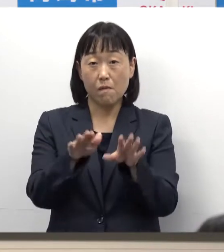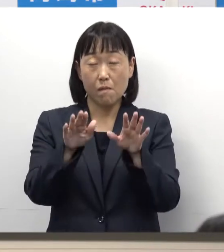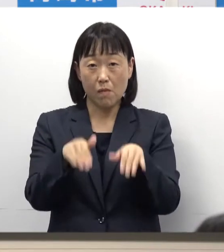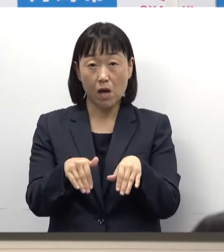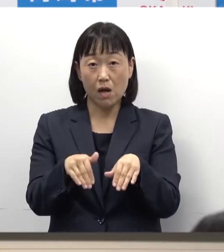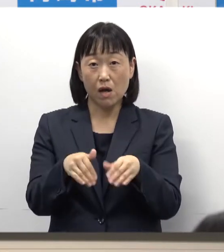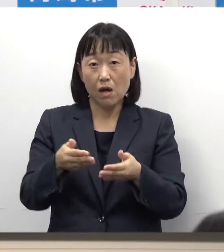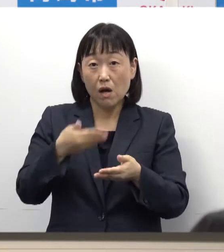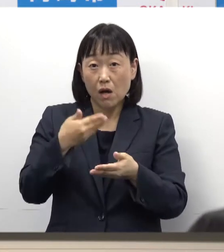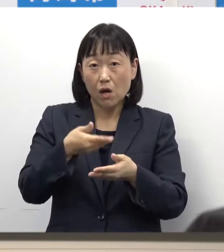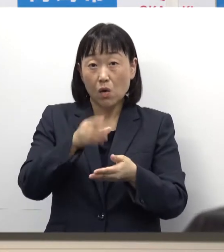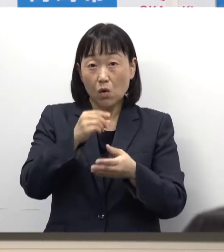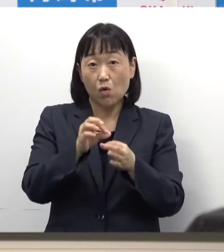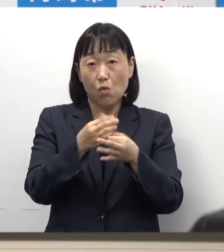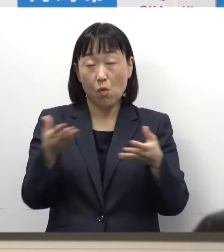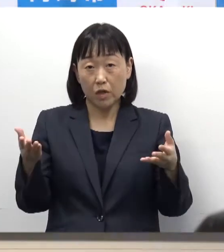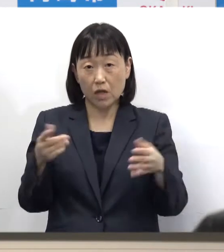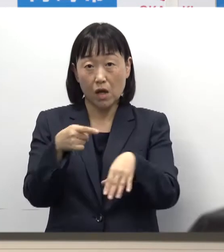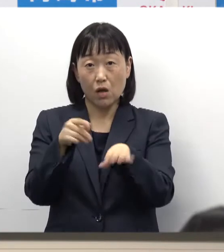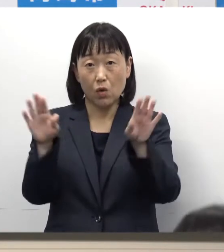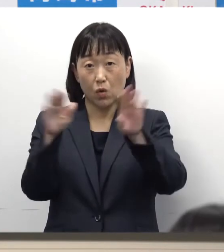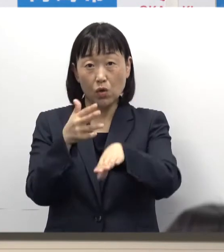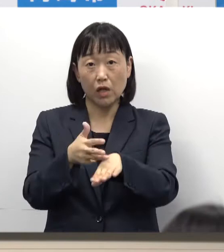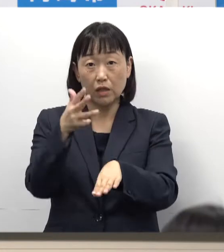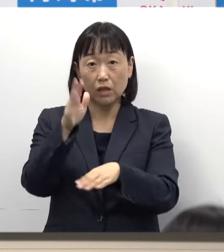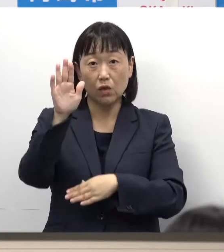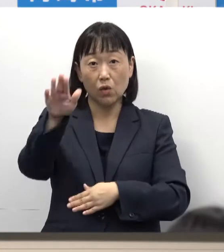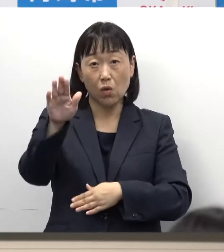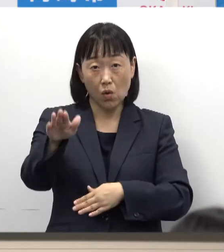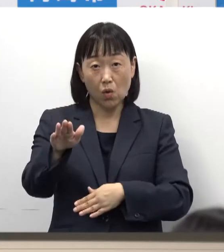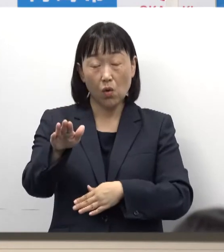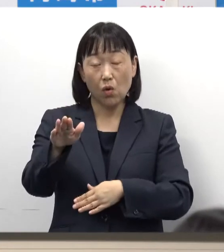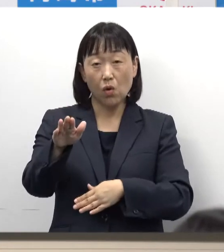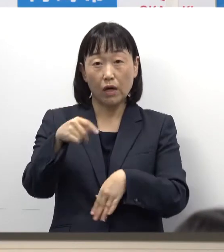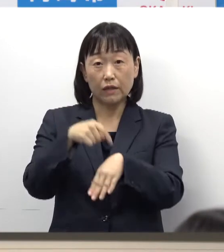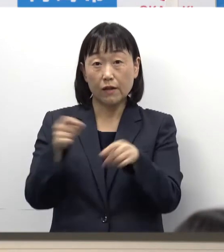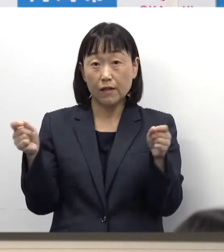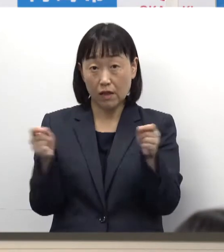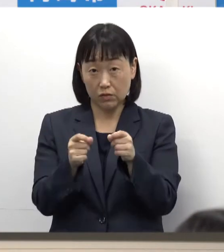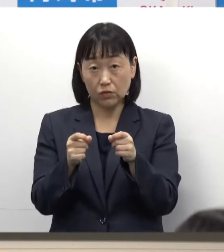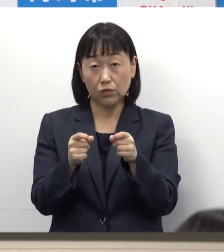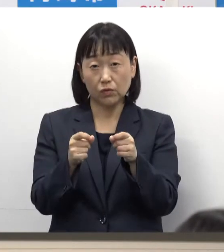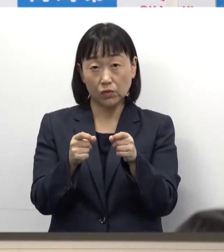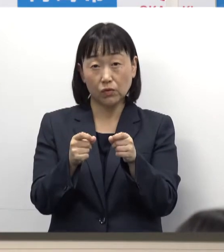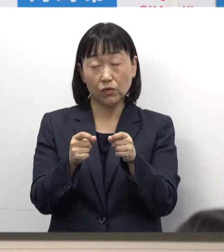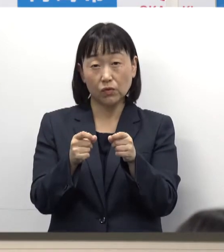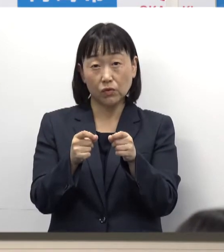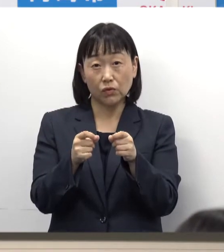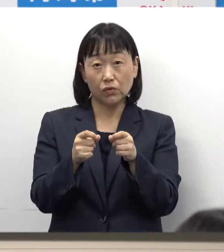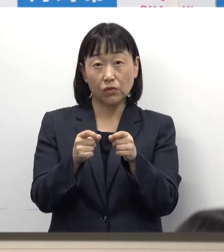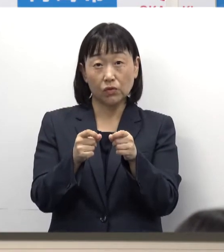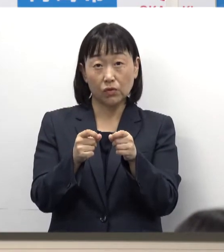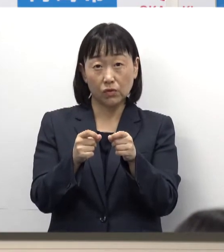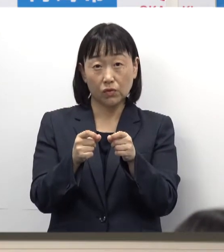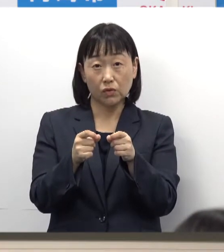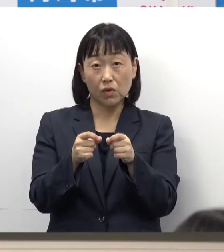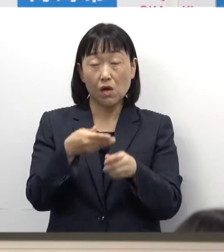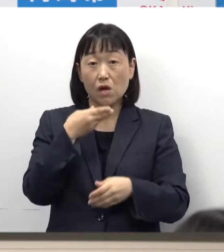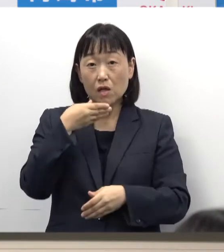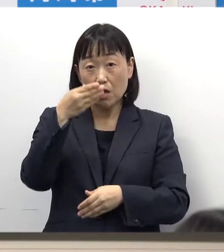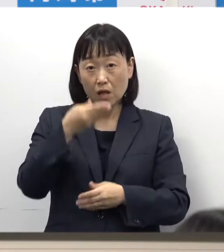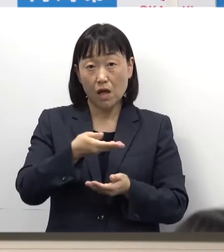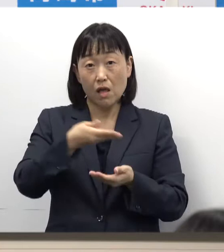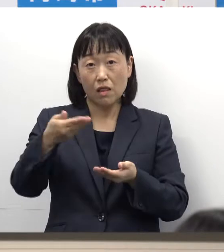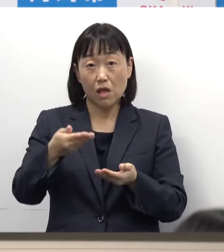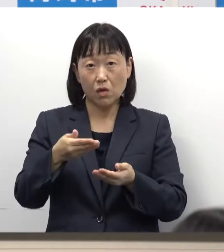飲食店における午後8時までの営業時間短縮や酒類の提供禁止の